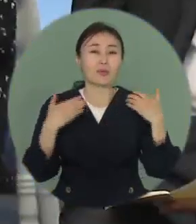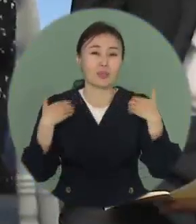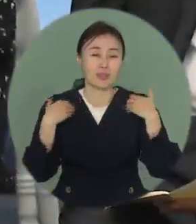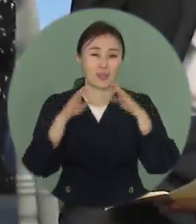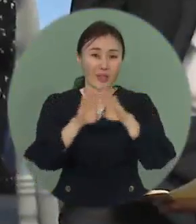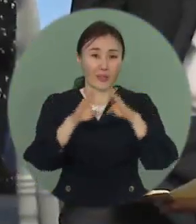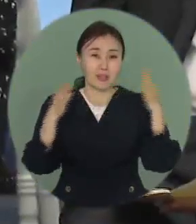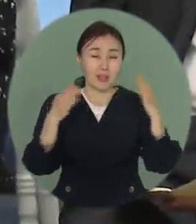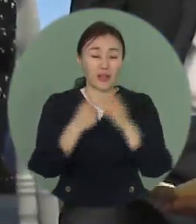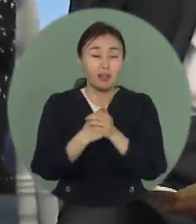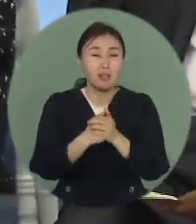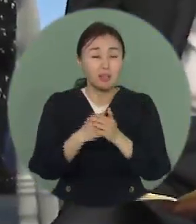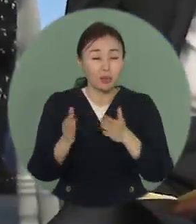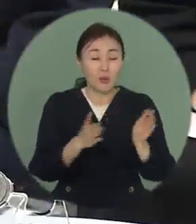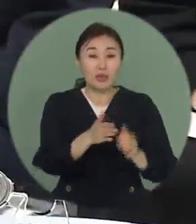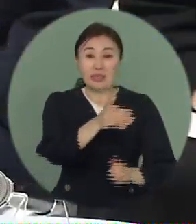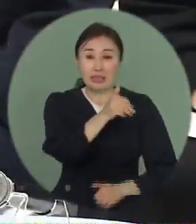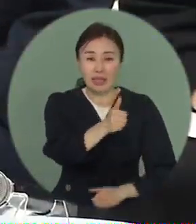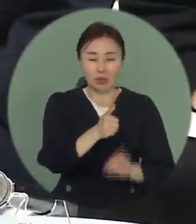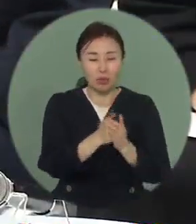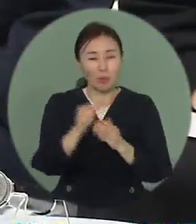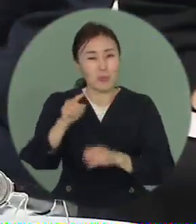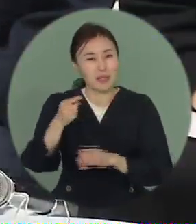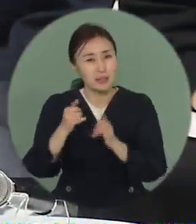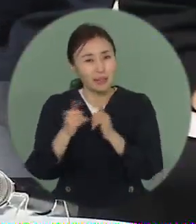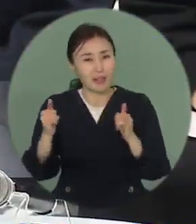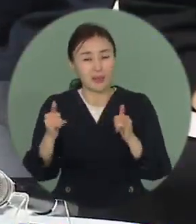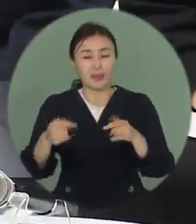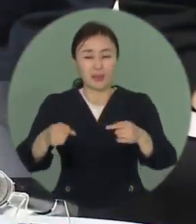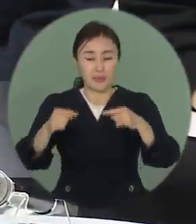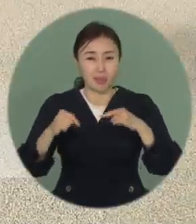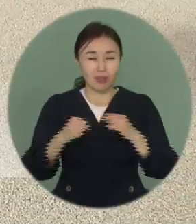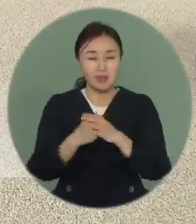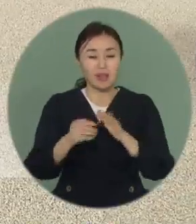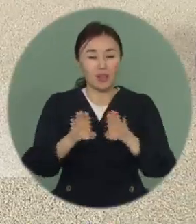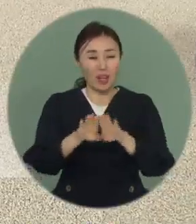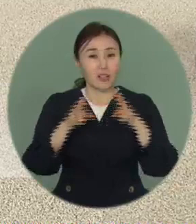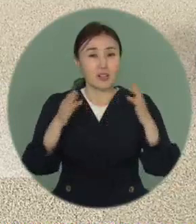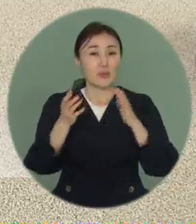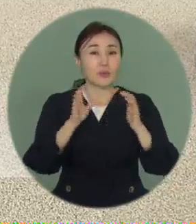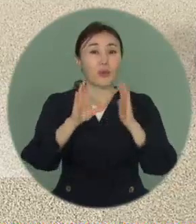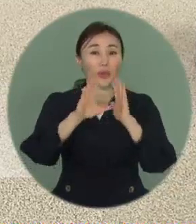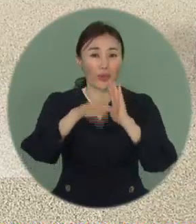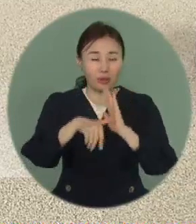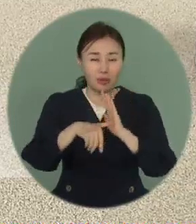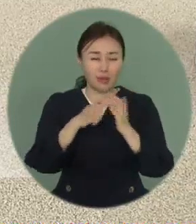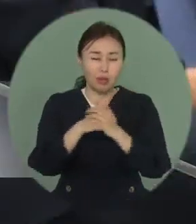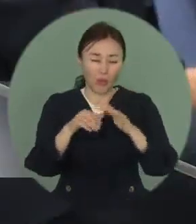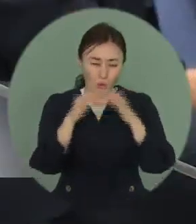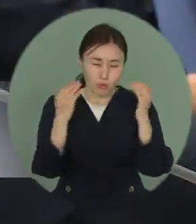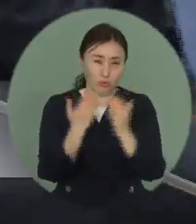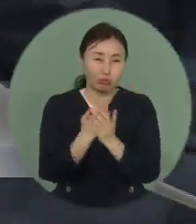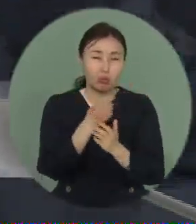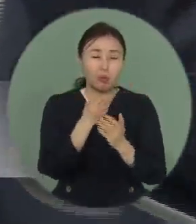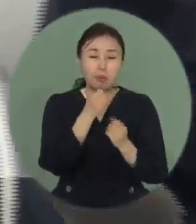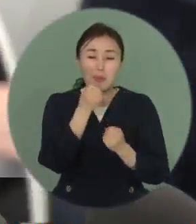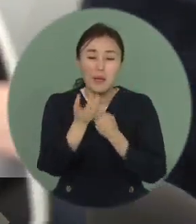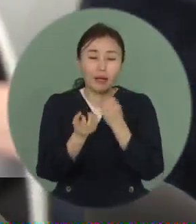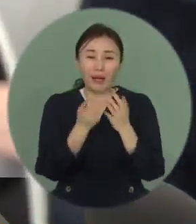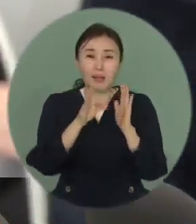김영록 전남 지사를 비롯해 100여명이 참석한 열린 토론회에서 윤 대통령은 모두 발언을 통해